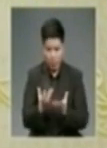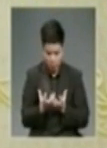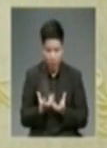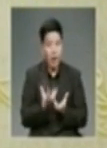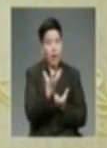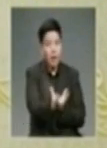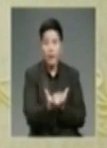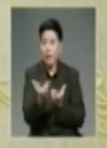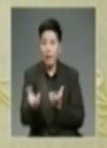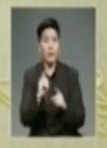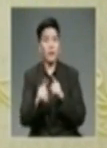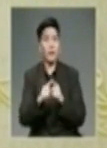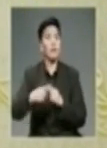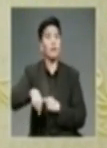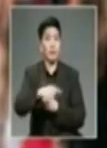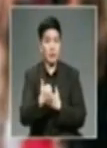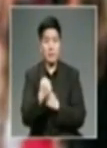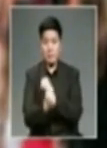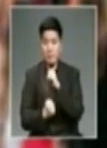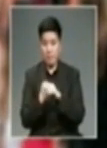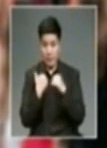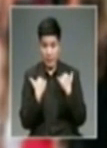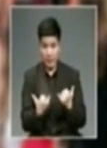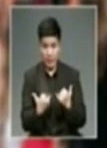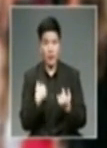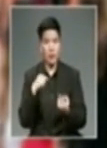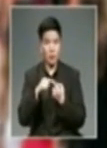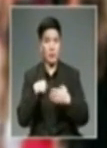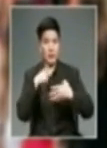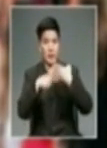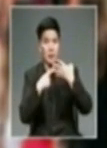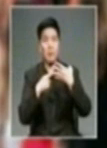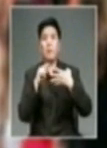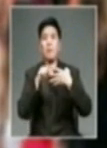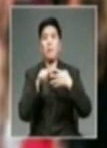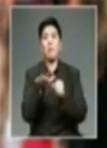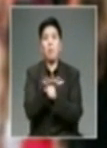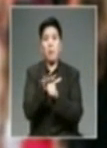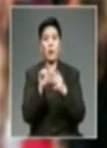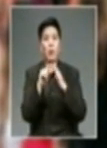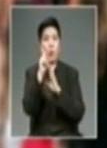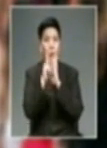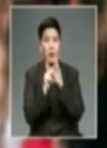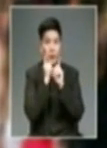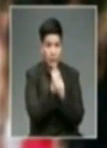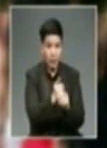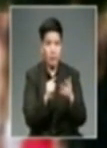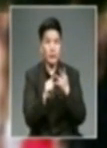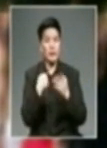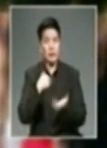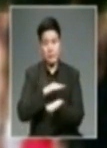ในปี2560นี้จะเน้นคุณธรรมอันพึงประสงค์4ประการก็คือความพอเพียงมีวินัยสุจริตและจิต